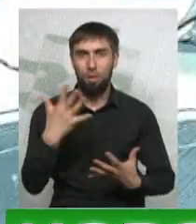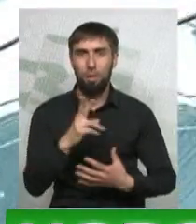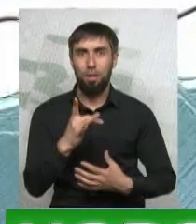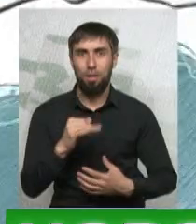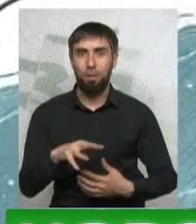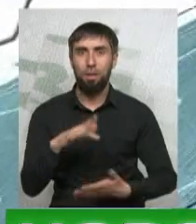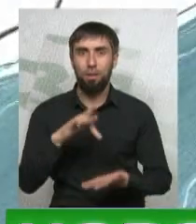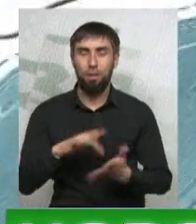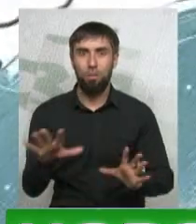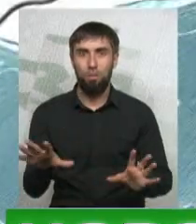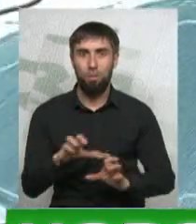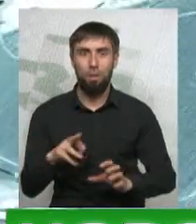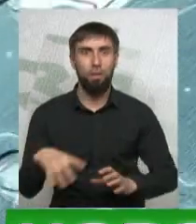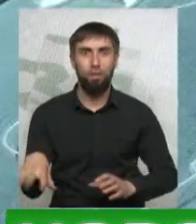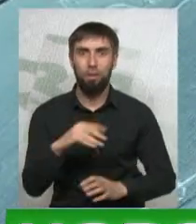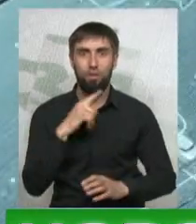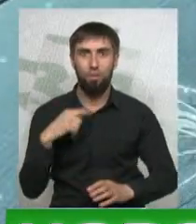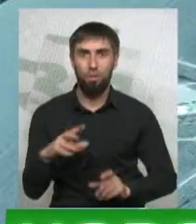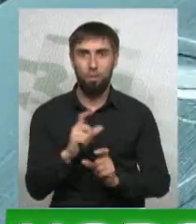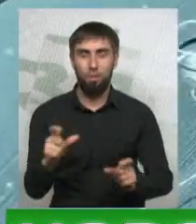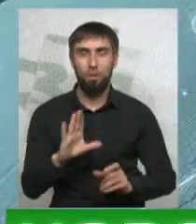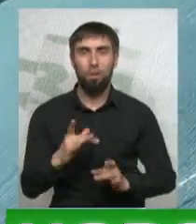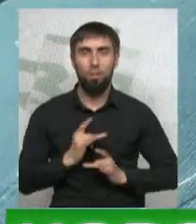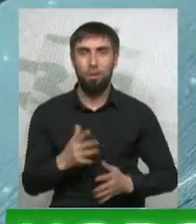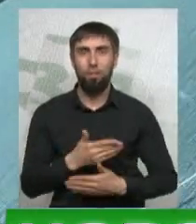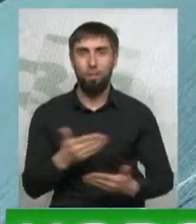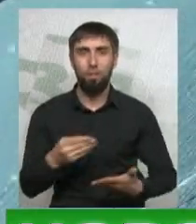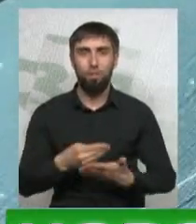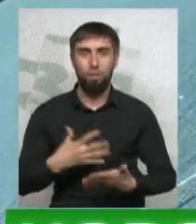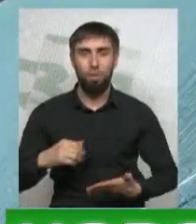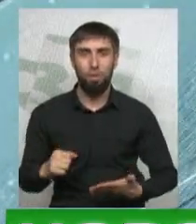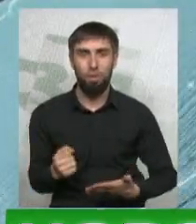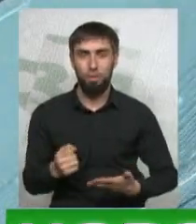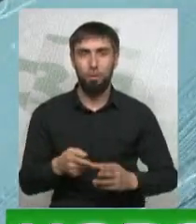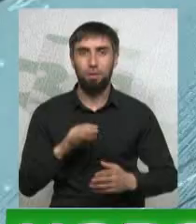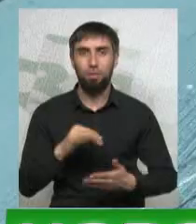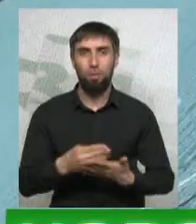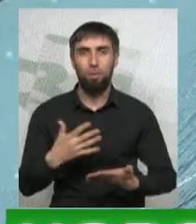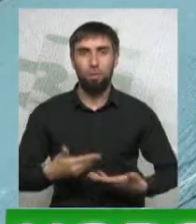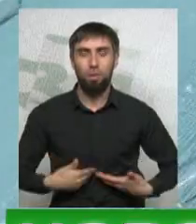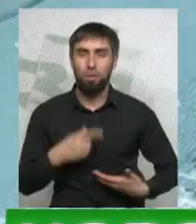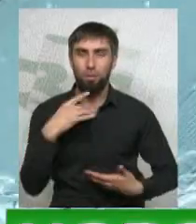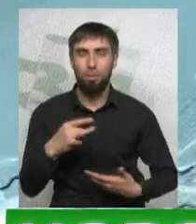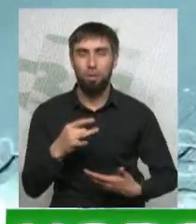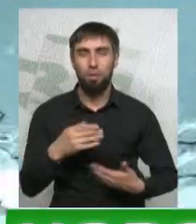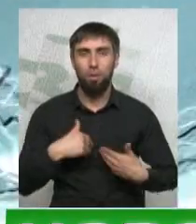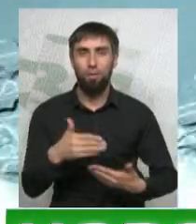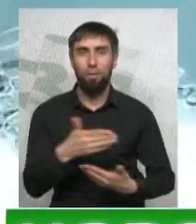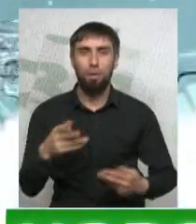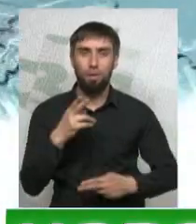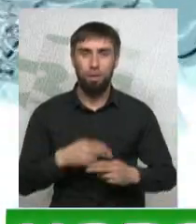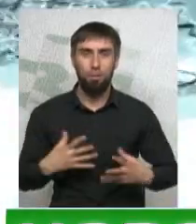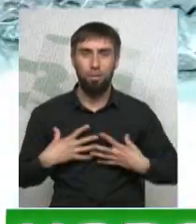краем центром притяжения для всех россиян с праздником вас дорогие жители Ингушетии Желаю Вам крепкого здоровья